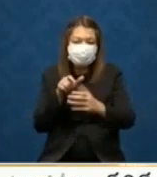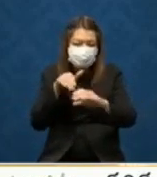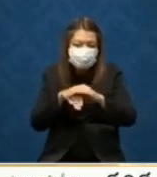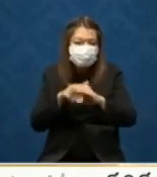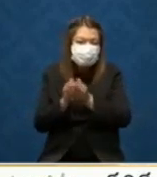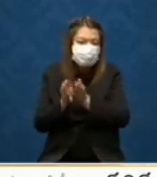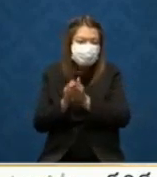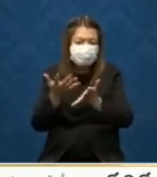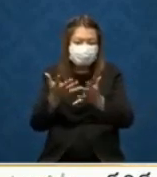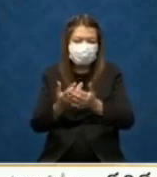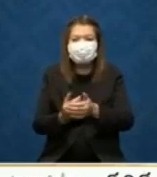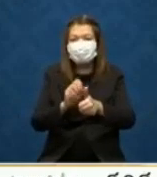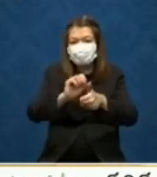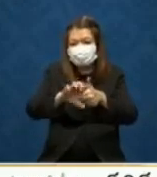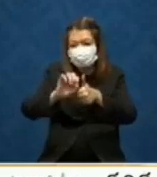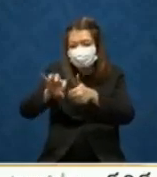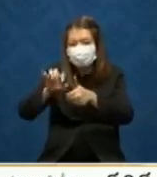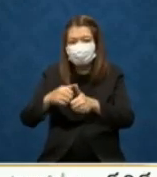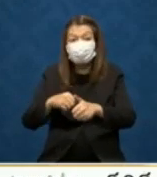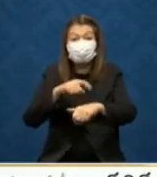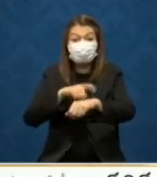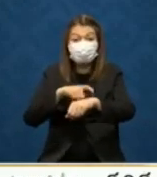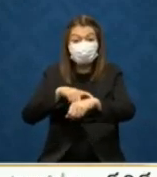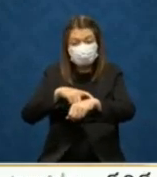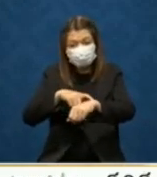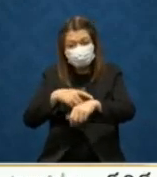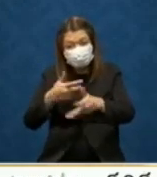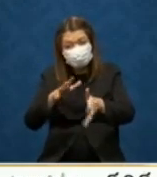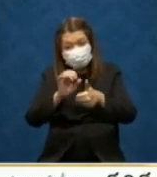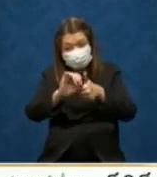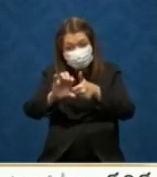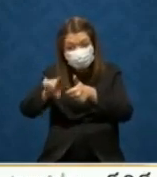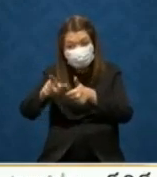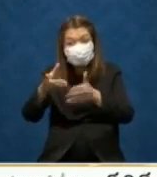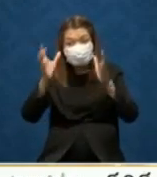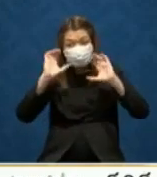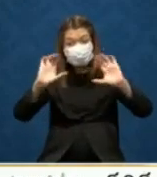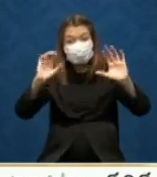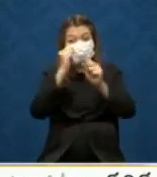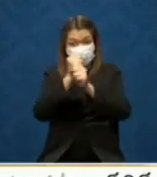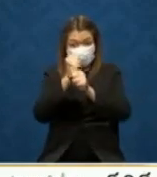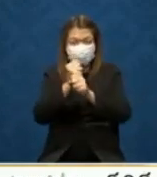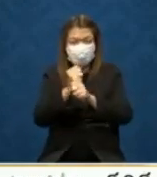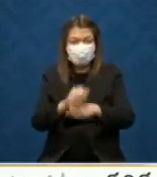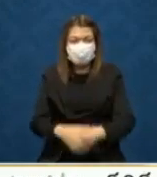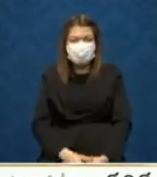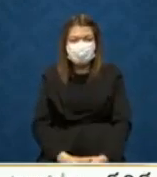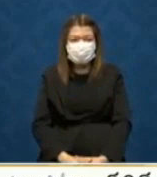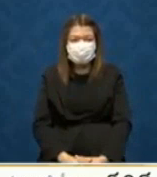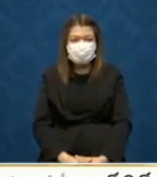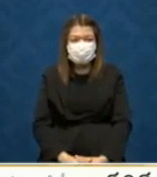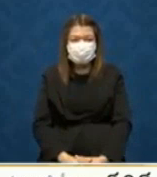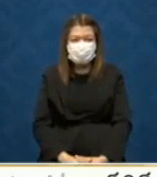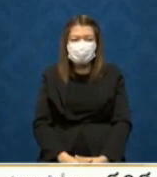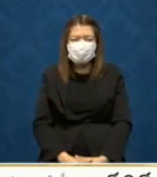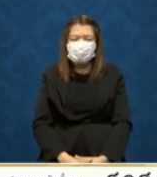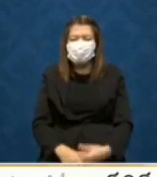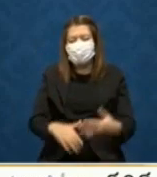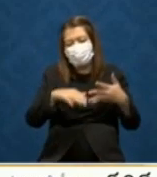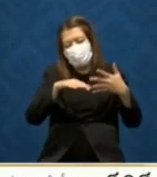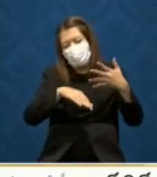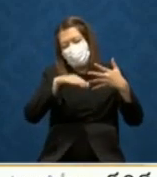เสนอแนะผมเวลผมไม่ทราบว่ามีเวลาหรือเปล่าที่จะเสนอแนะให้ทางรัฐบาลได้ทำเพราะว่าไม่ถึงเดือนแล้วครับเรา